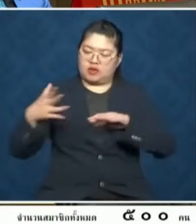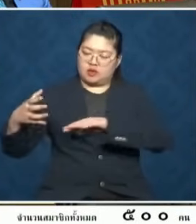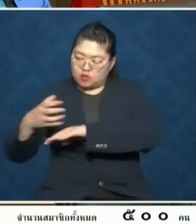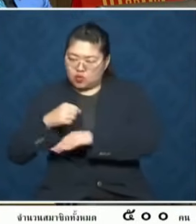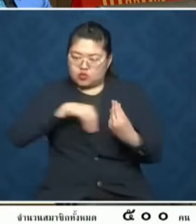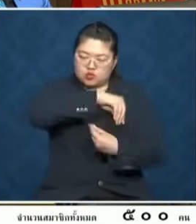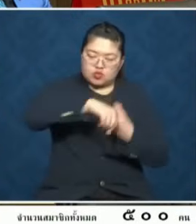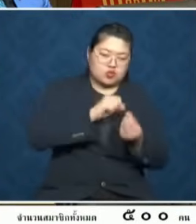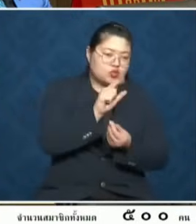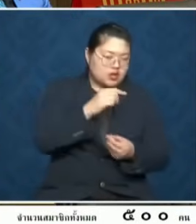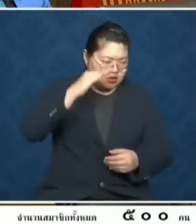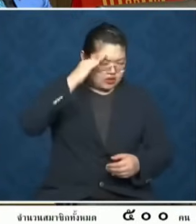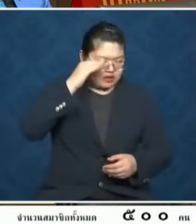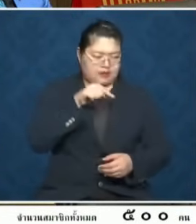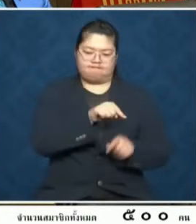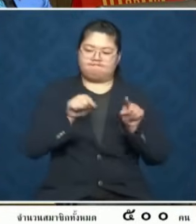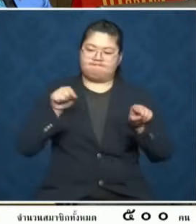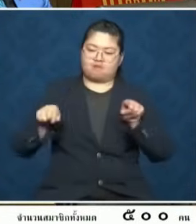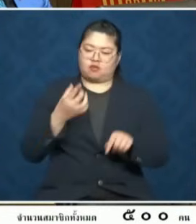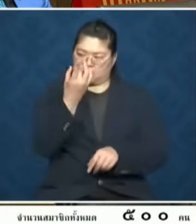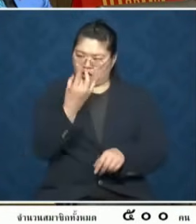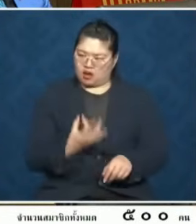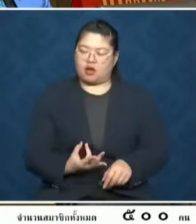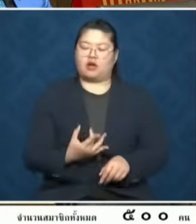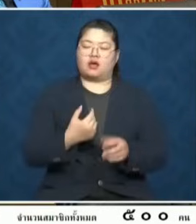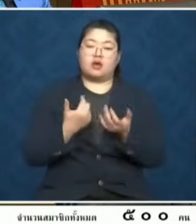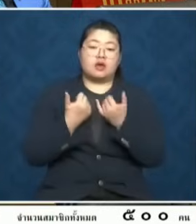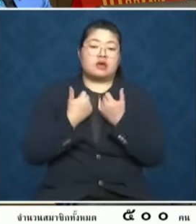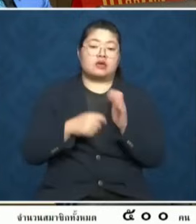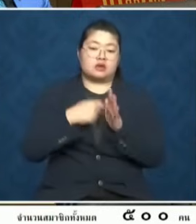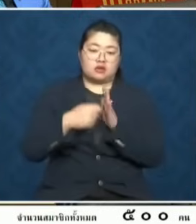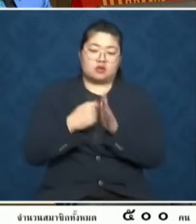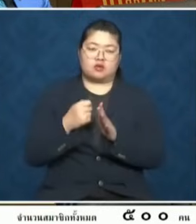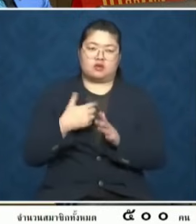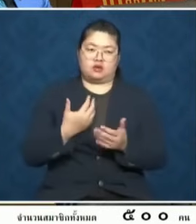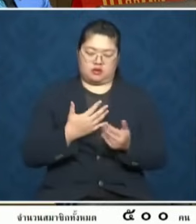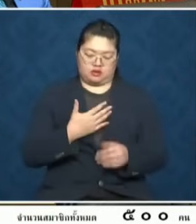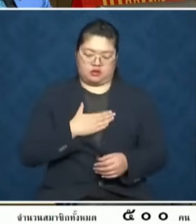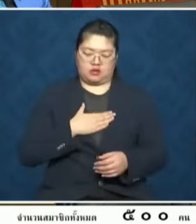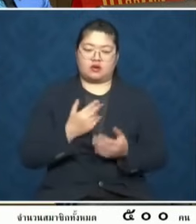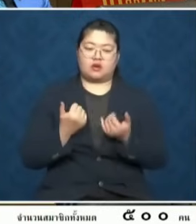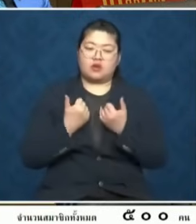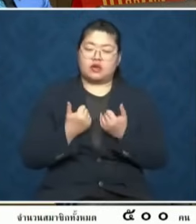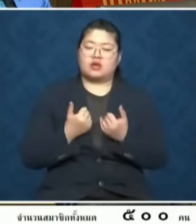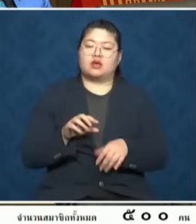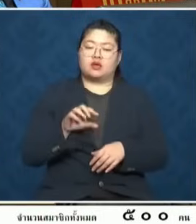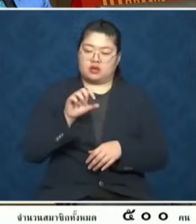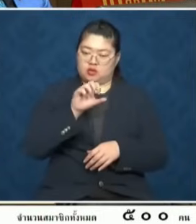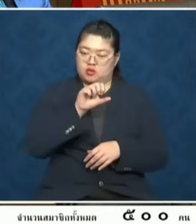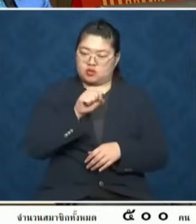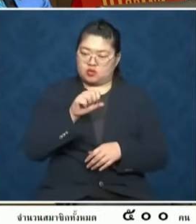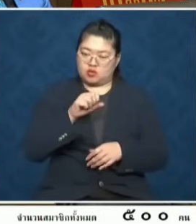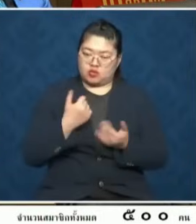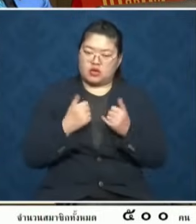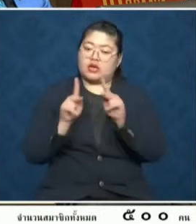ธุรกิจของทหารที่ว่านี้มีอะไรบ้างนี่จึงเป็นสาเหตุค่ะที่ต้องทำให้สภามีความจำเป็นต้องตั้ง